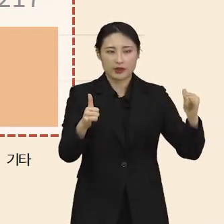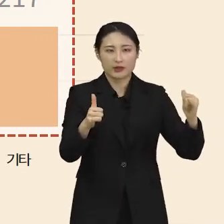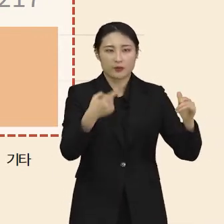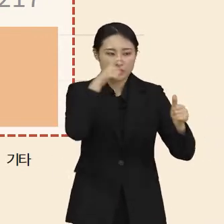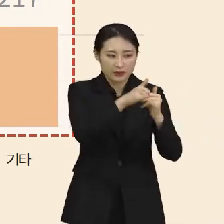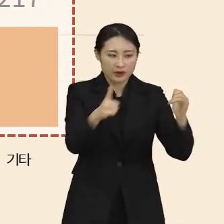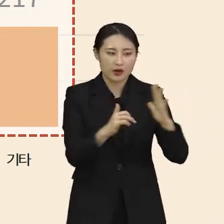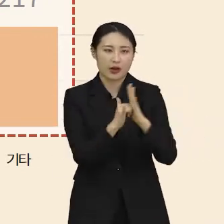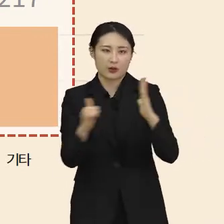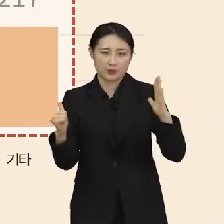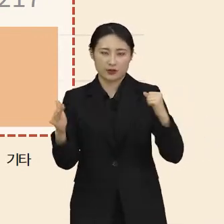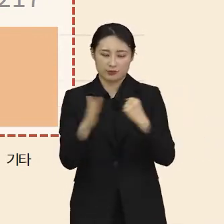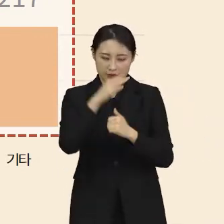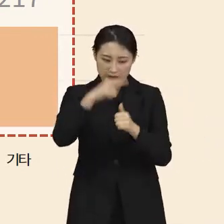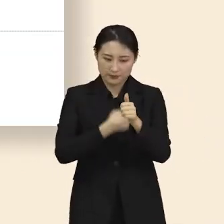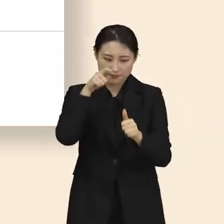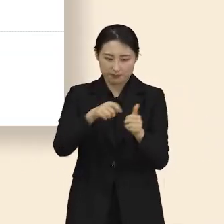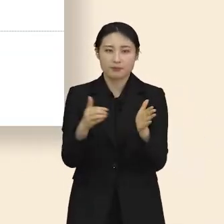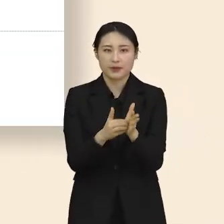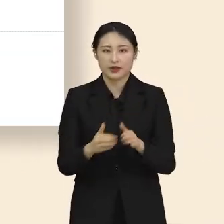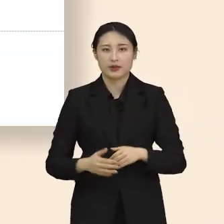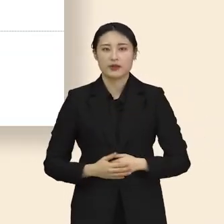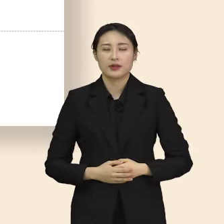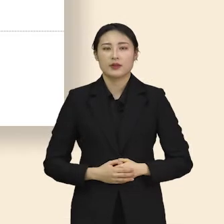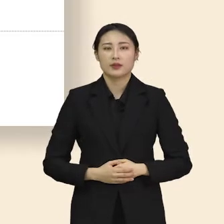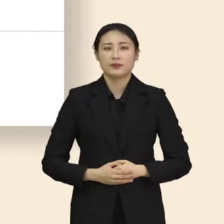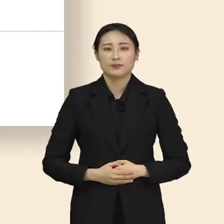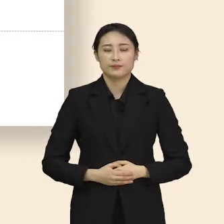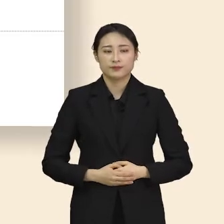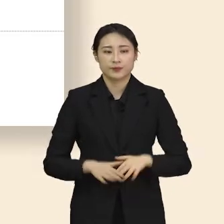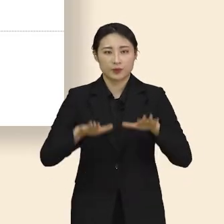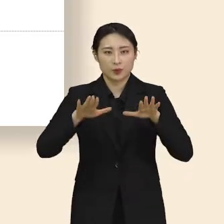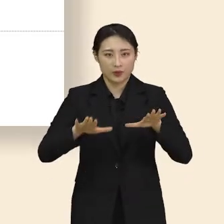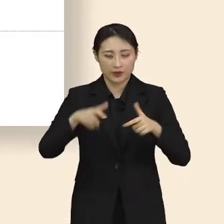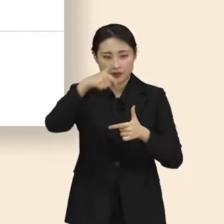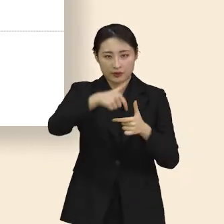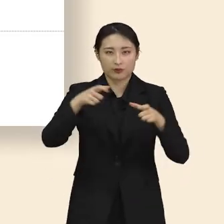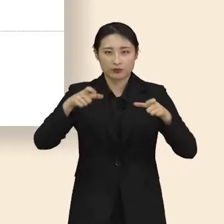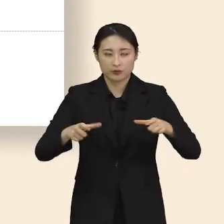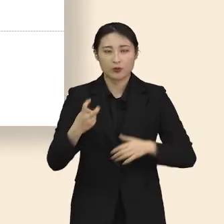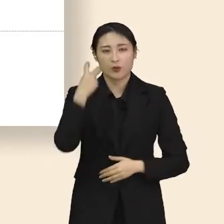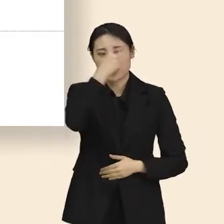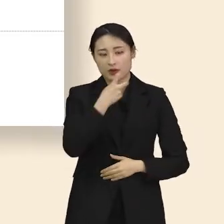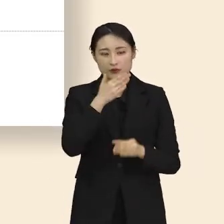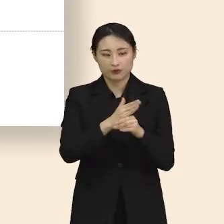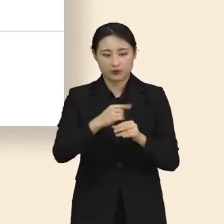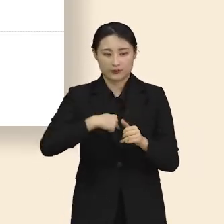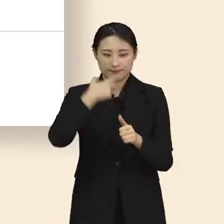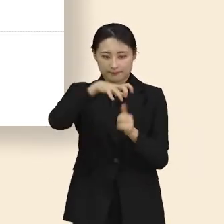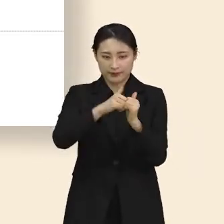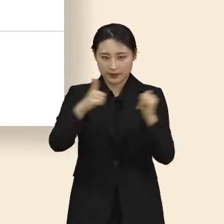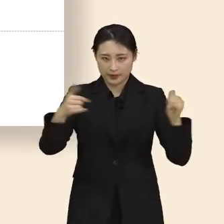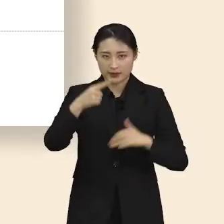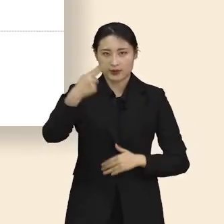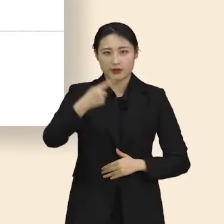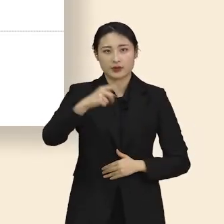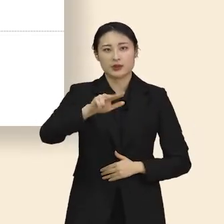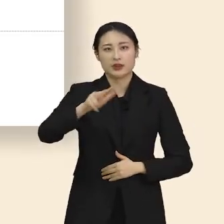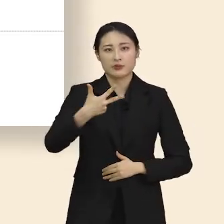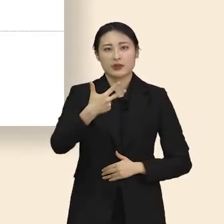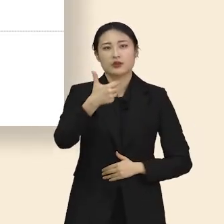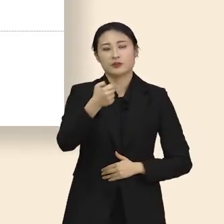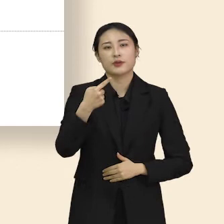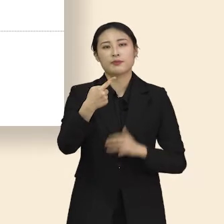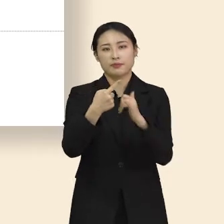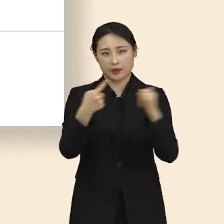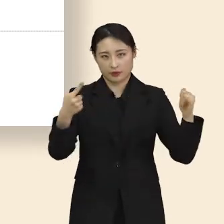가족으로 양성 판정을 받았습니다. 오늘 현재 강남구가 관리하고 있는 자가격리자는 1,751명이며,